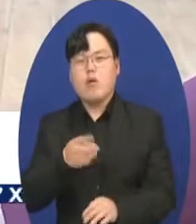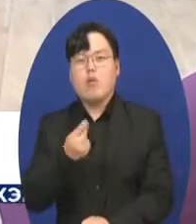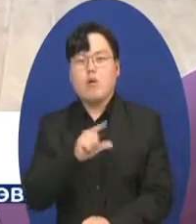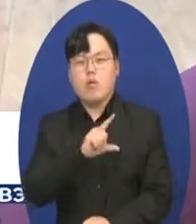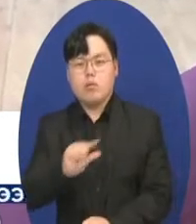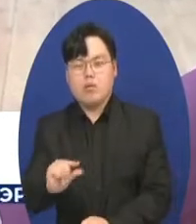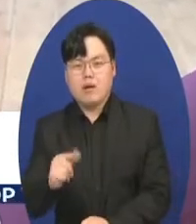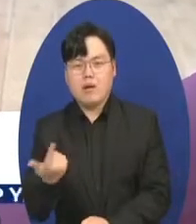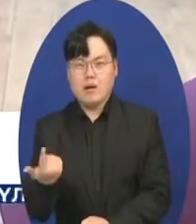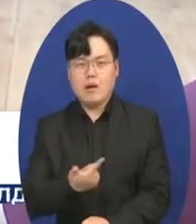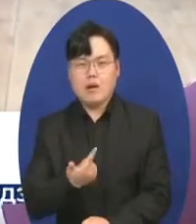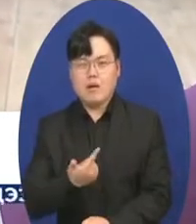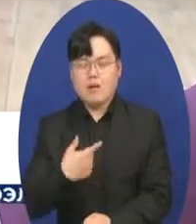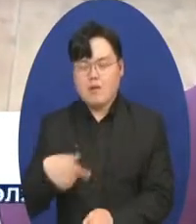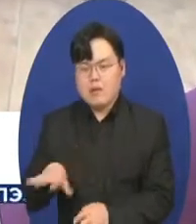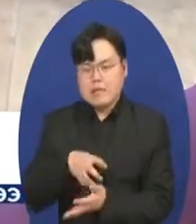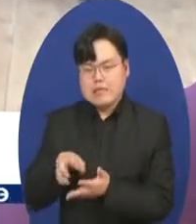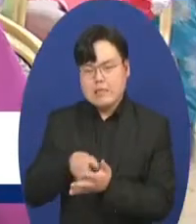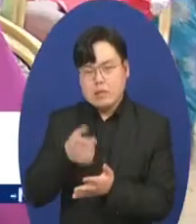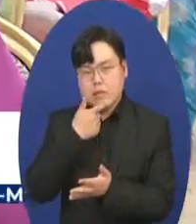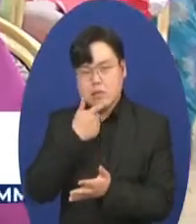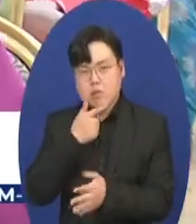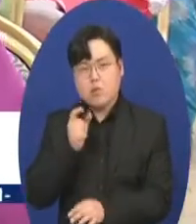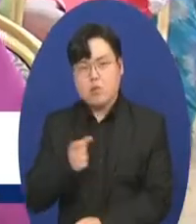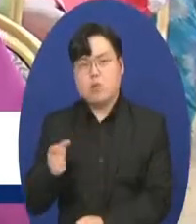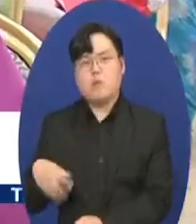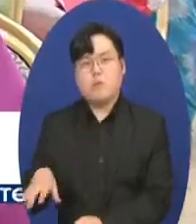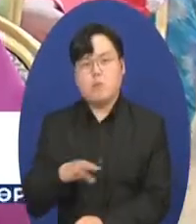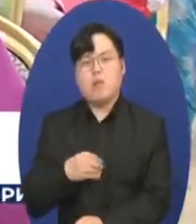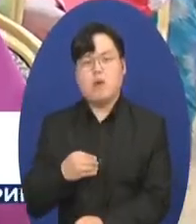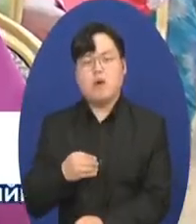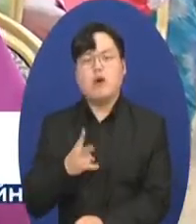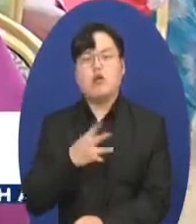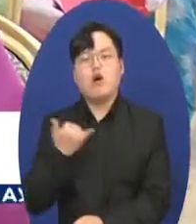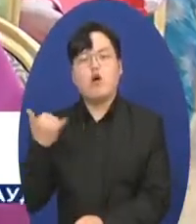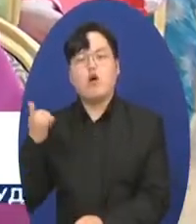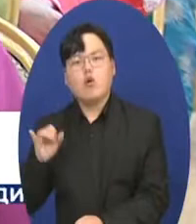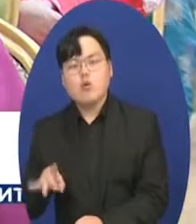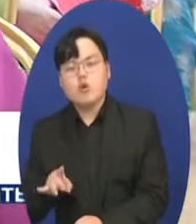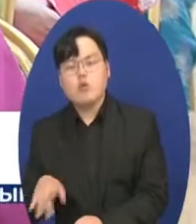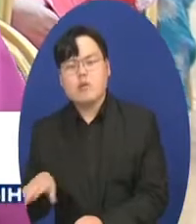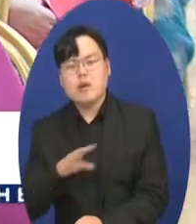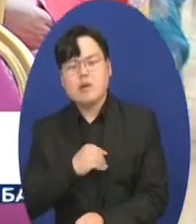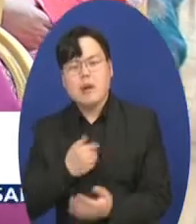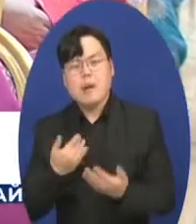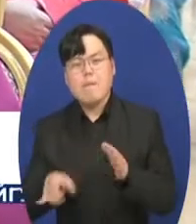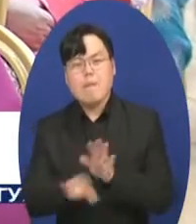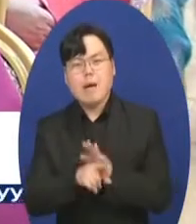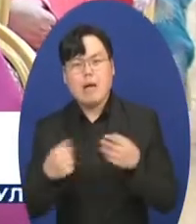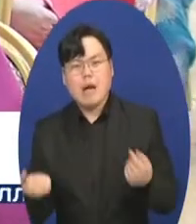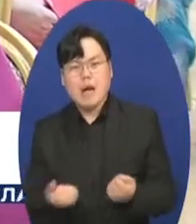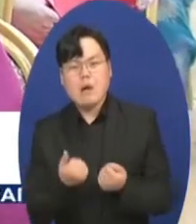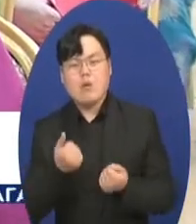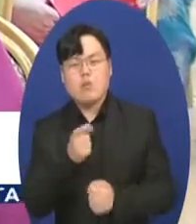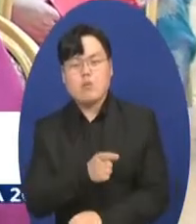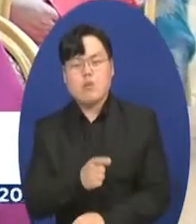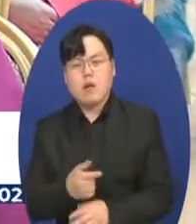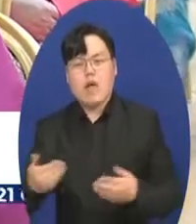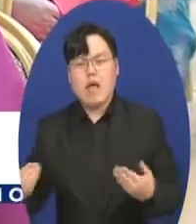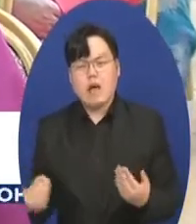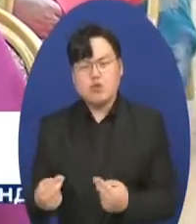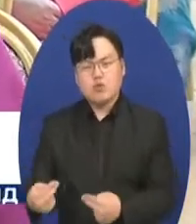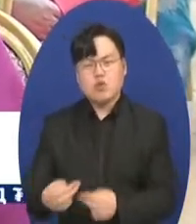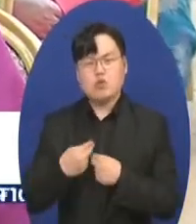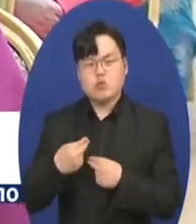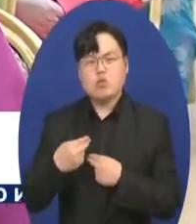байж тэ. Энд ихэнх нь одоо самн чадаагүй уусууд байна. Ноолр уул малчин битүүдийн хамгийн амьдралын залгуурч нь дэр шүү